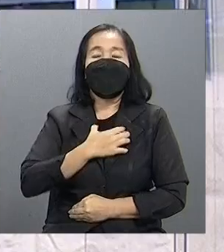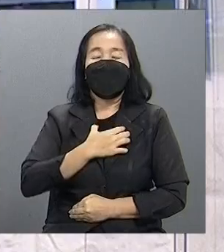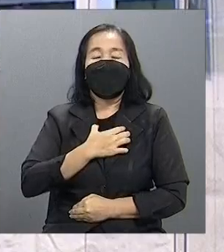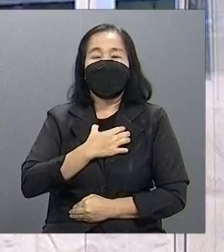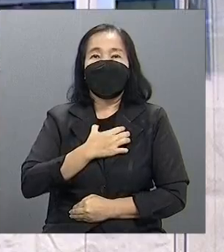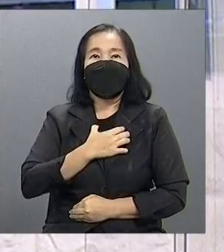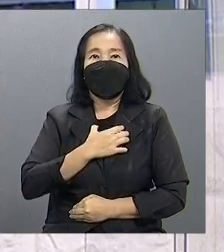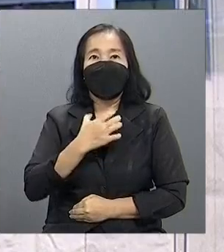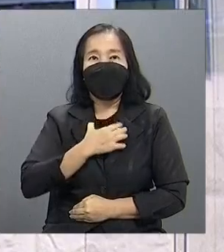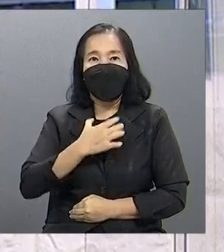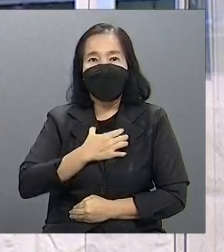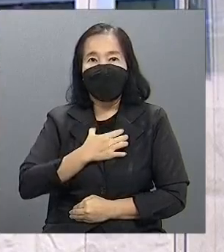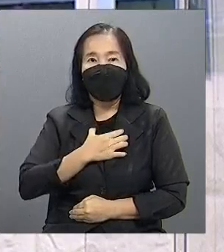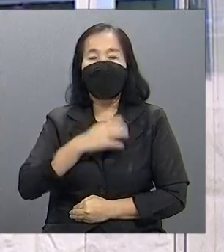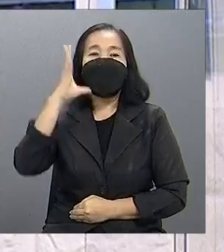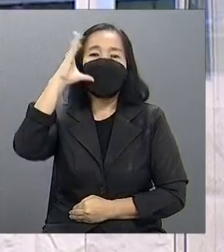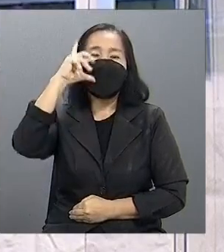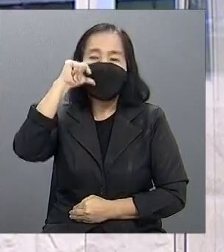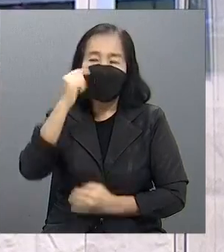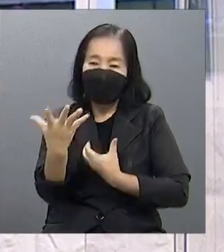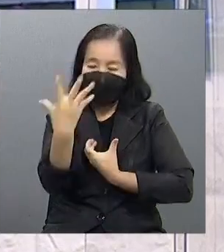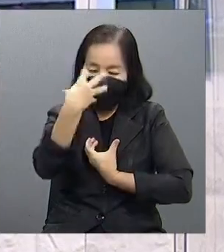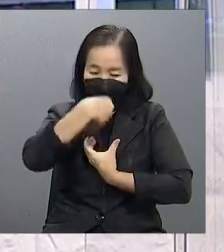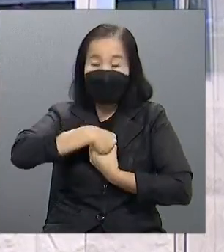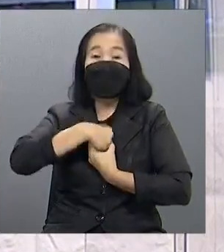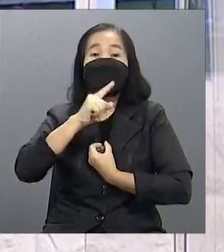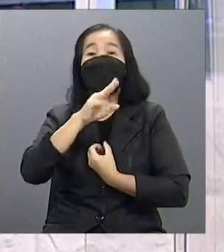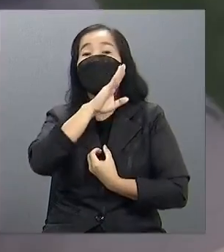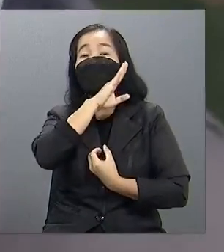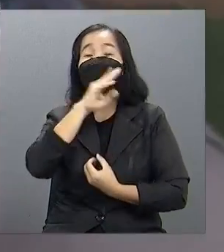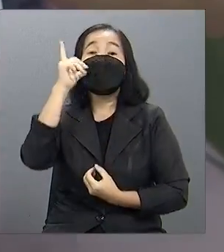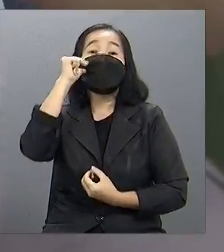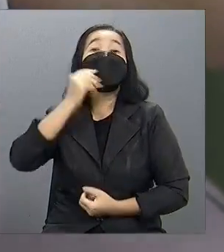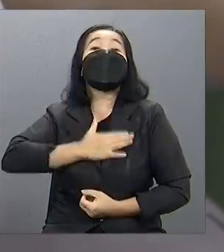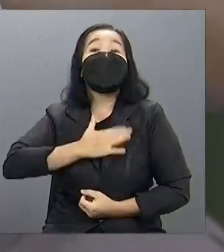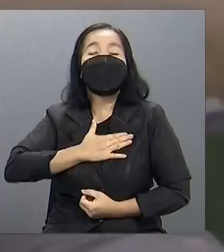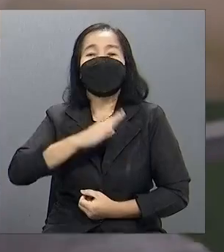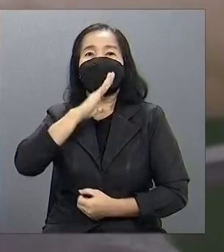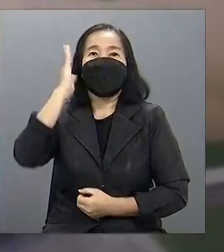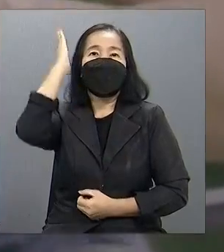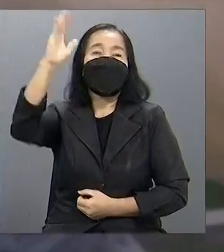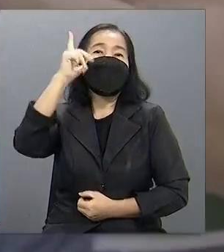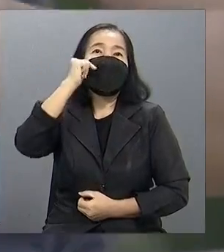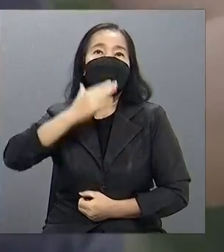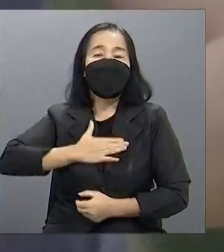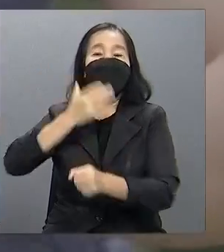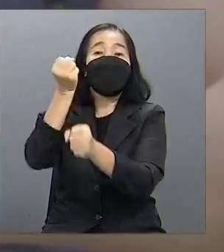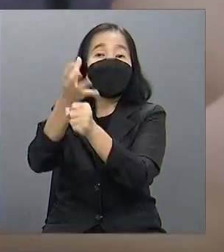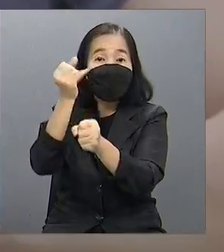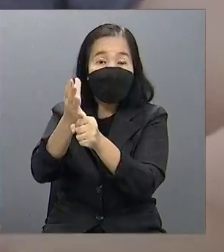ของพ่อแม่จริงๆแล้วถ้าสมมติว่าแม่ของเอิร์ธเองที่อายุมากแล้วเป็นอัลไซเมอร์จริง